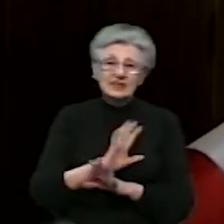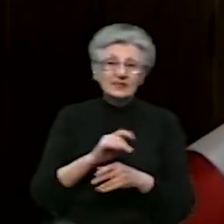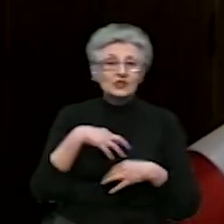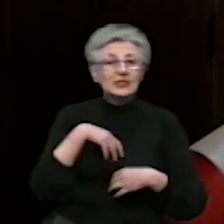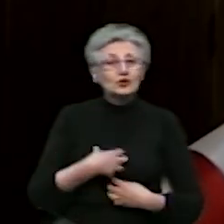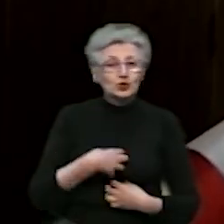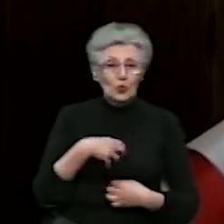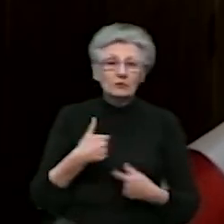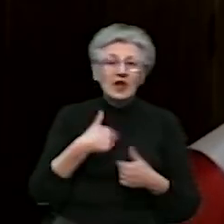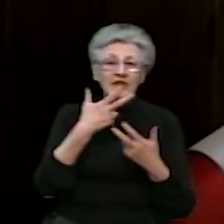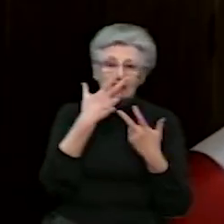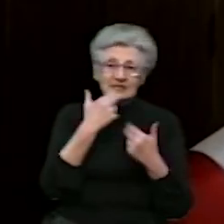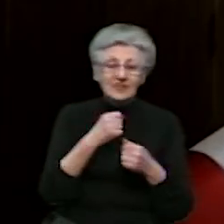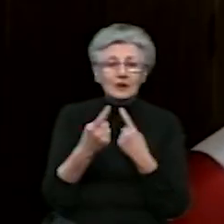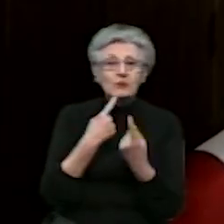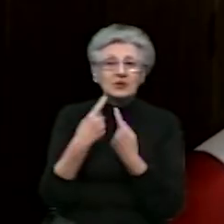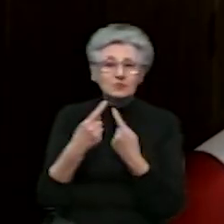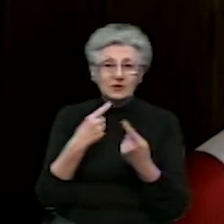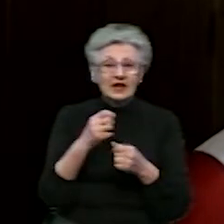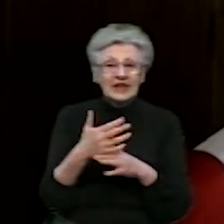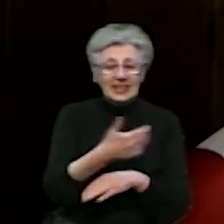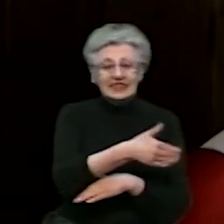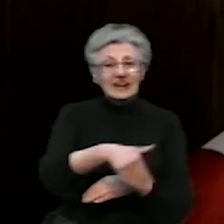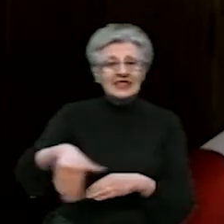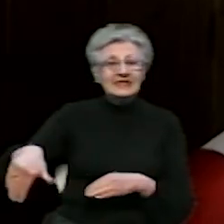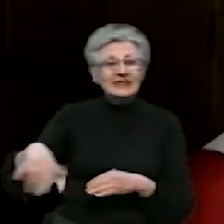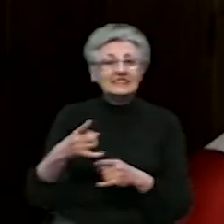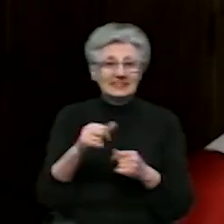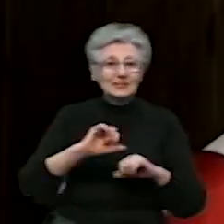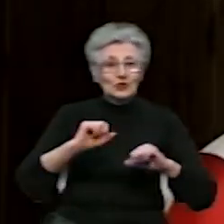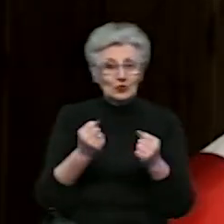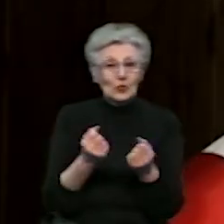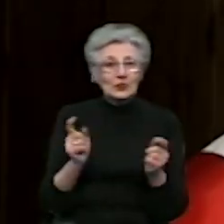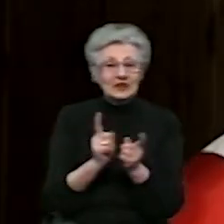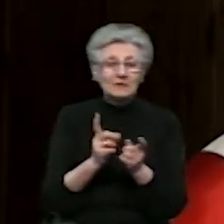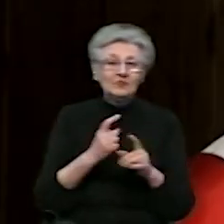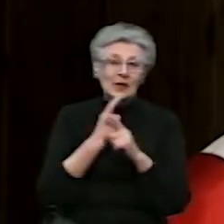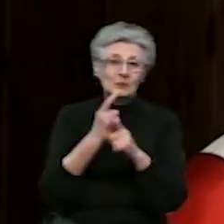що я звик поспілкуватися на лінійці з друзями, провести з ними